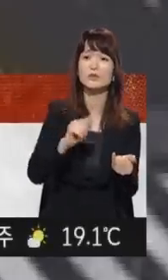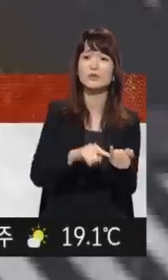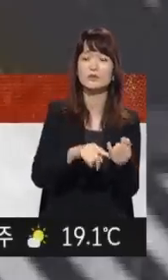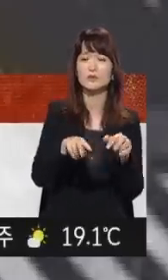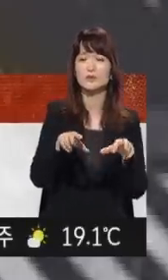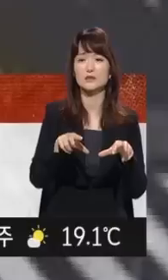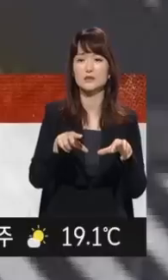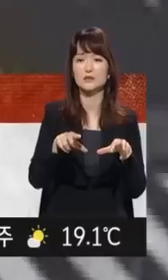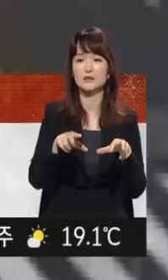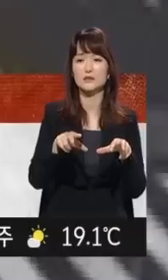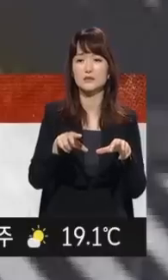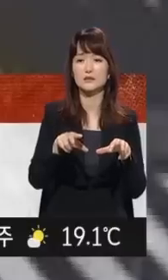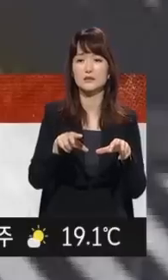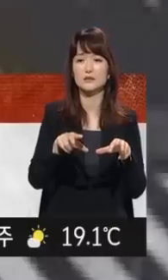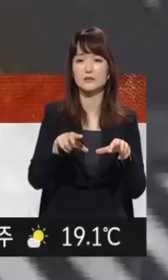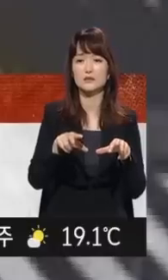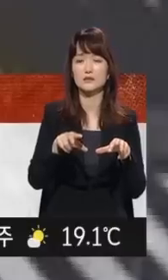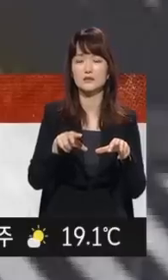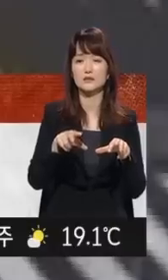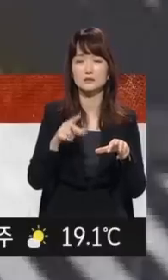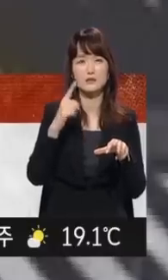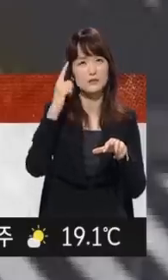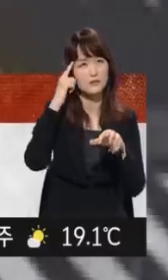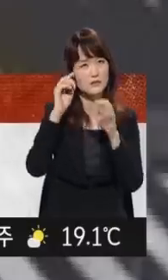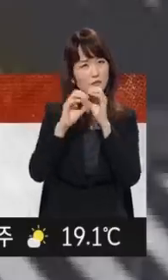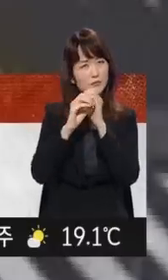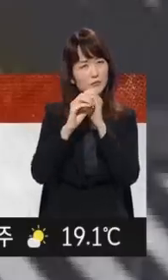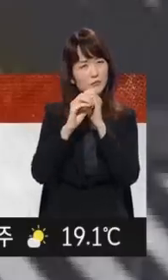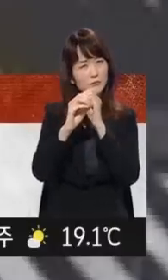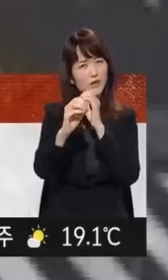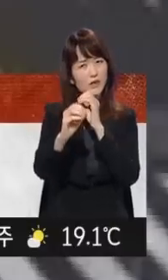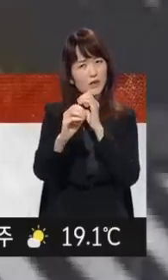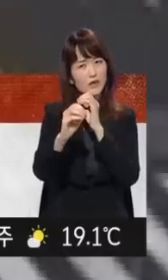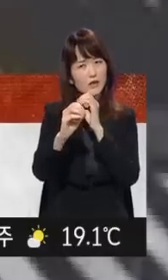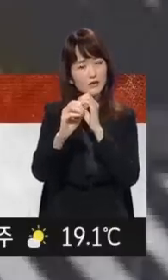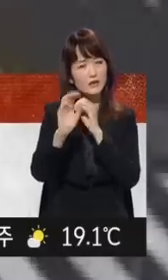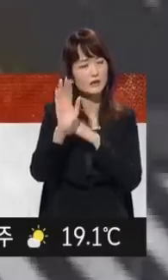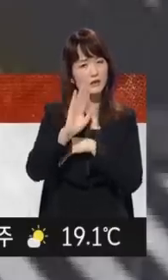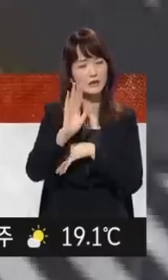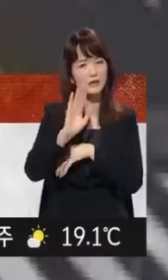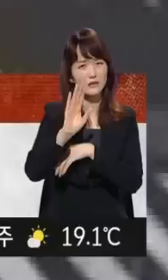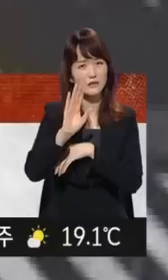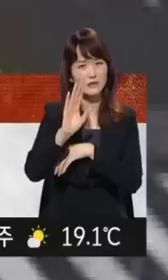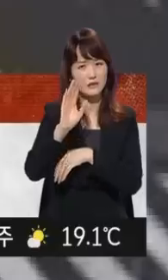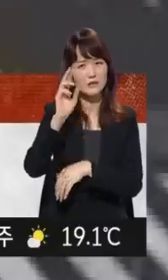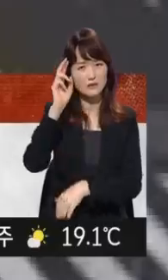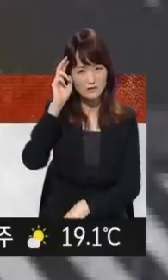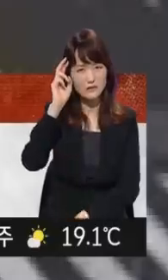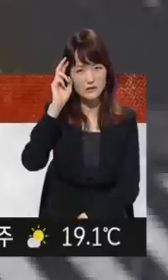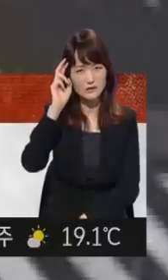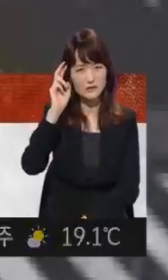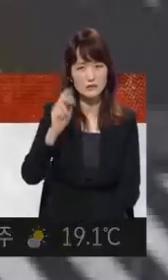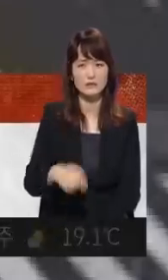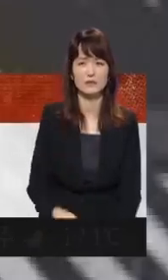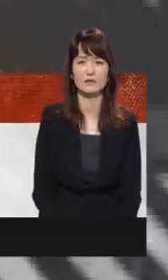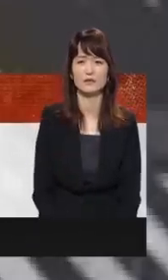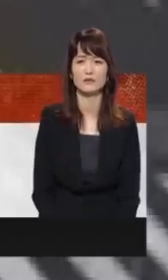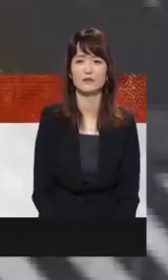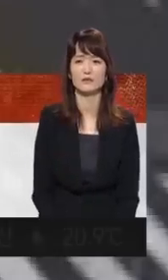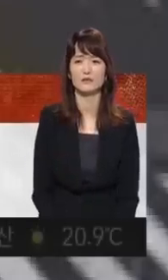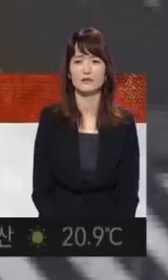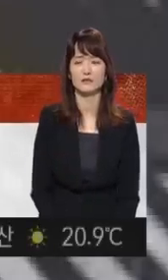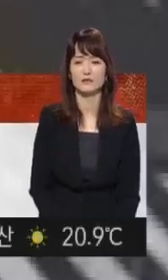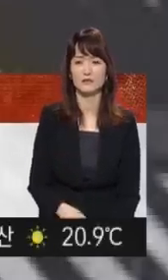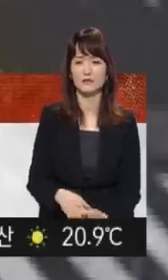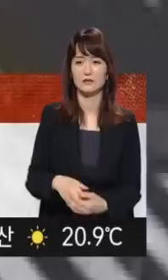동생이 지금까지 이런 것까지는 좀 답변하지 않았을 수도 있지 않을까 잘자